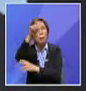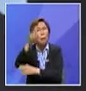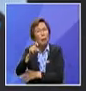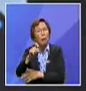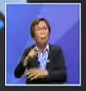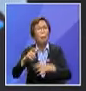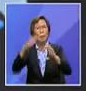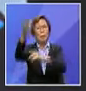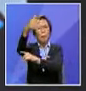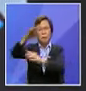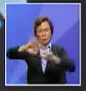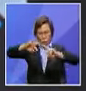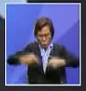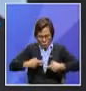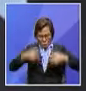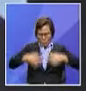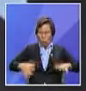baju?